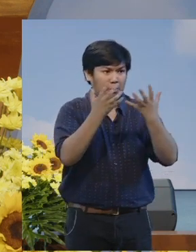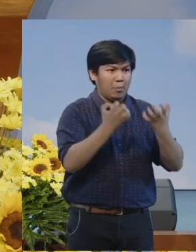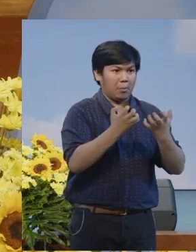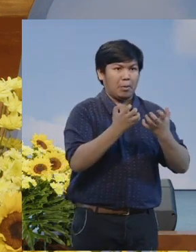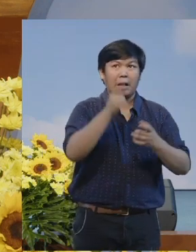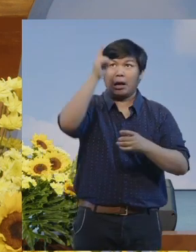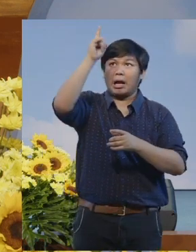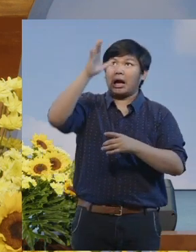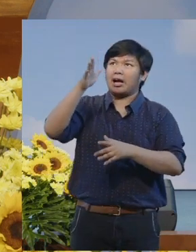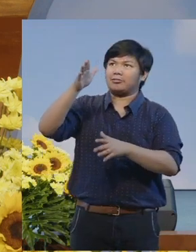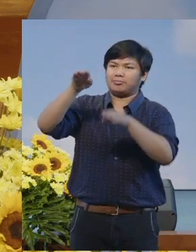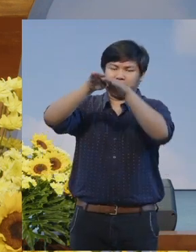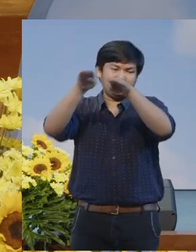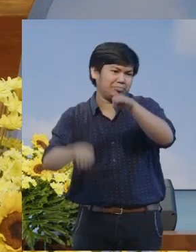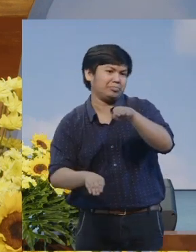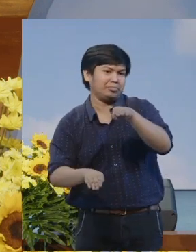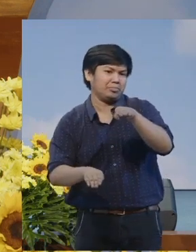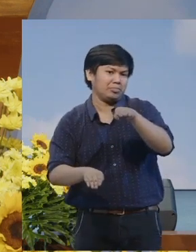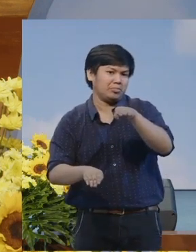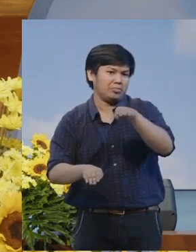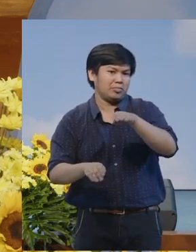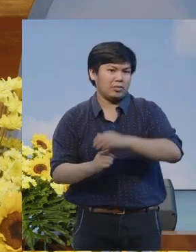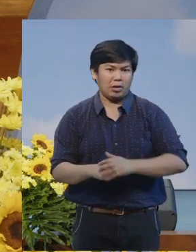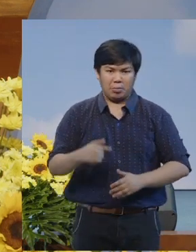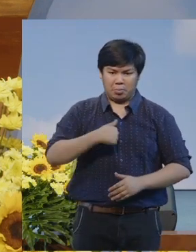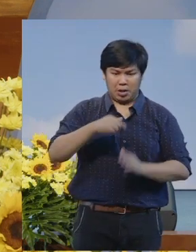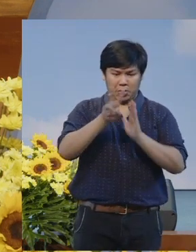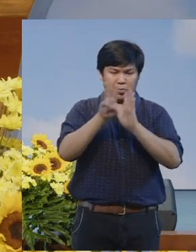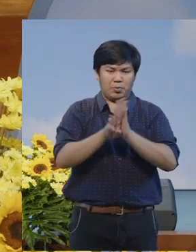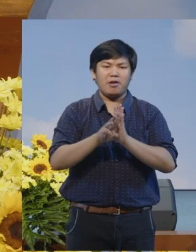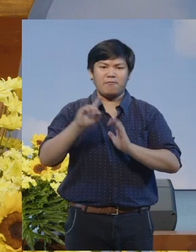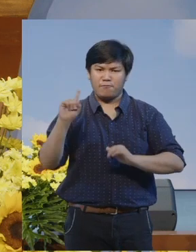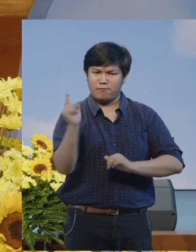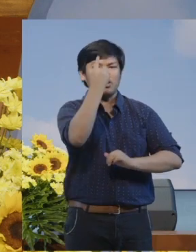Panginoon. Ang ating kalooban muna bago ang Kanya.